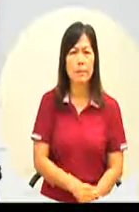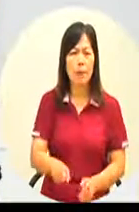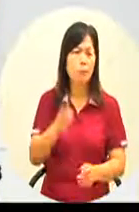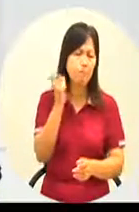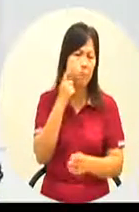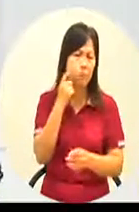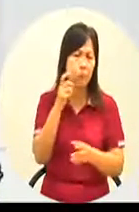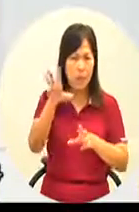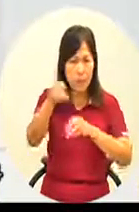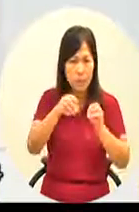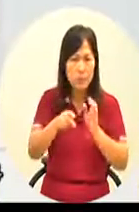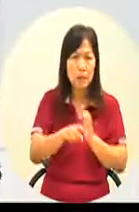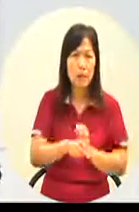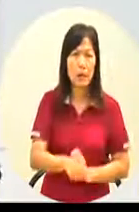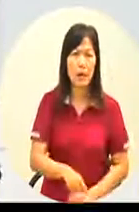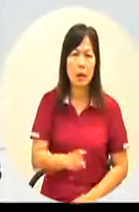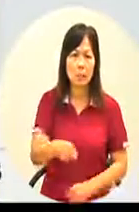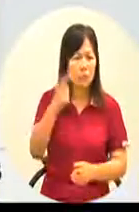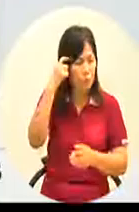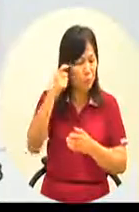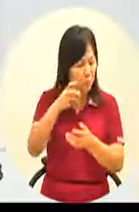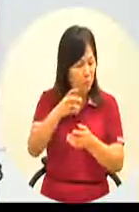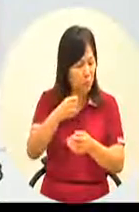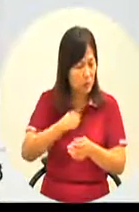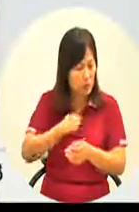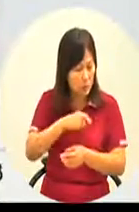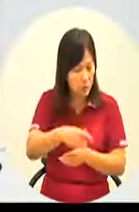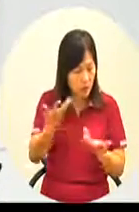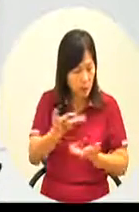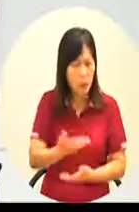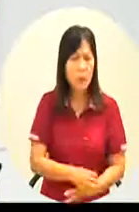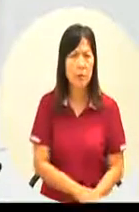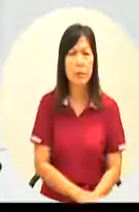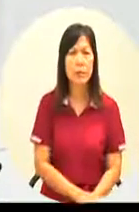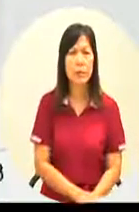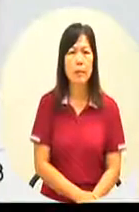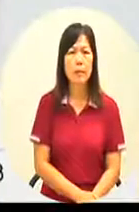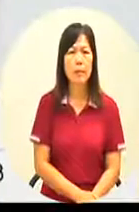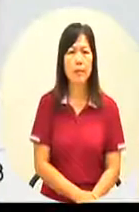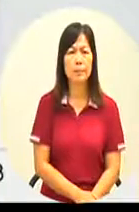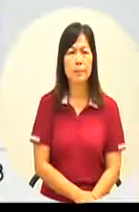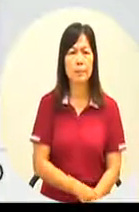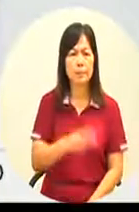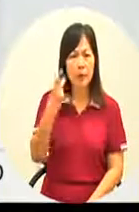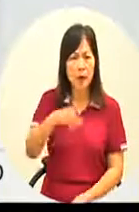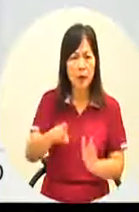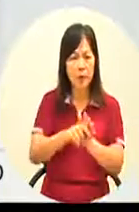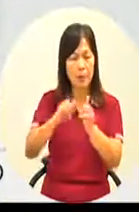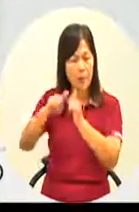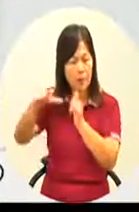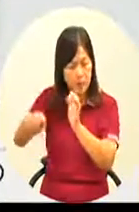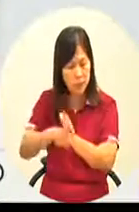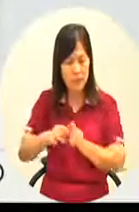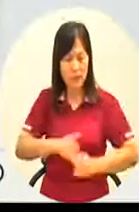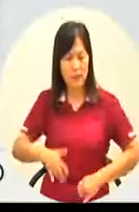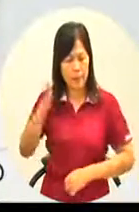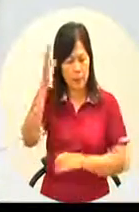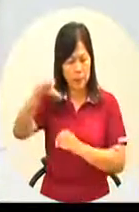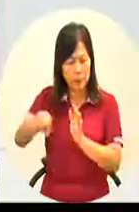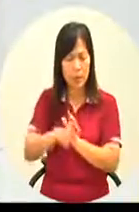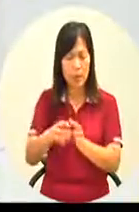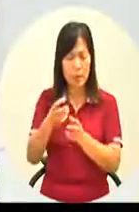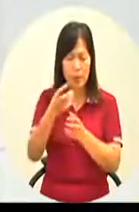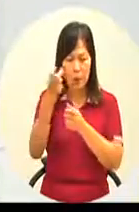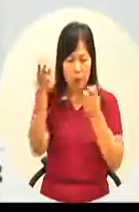资料你有没有接到这方面的信息？吼、哦、还有我们。社会局、民政局，你们主管的新移民